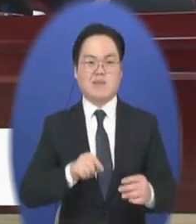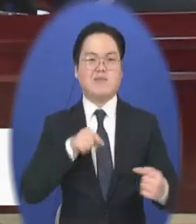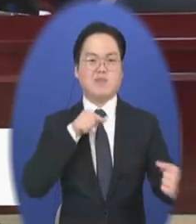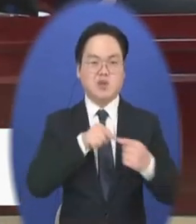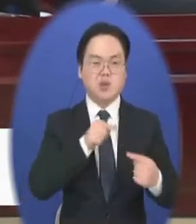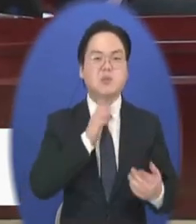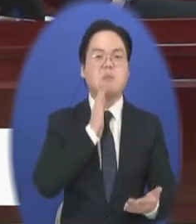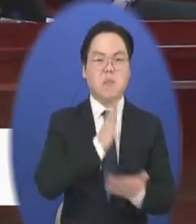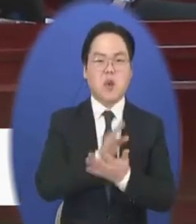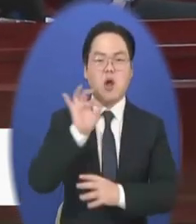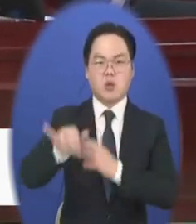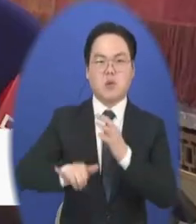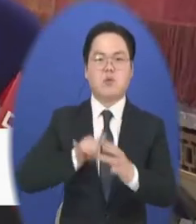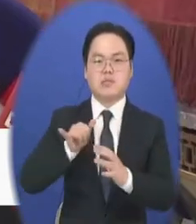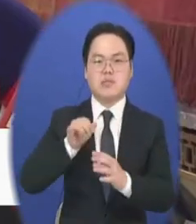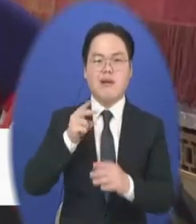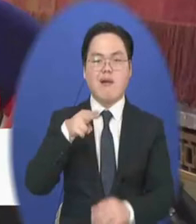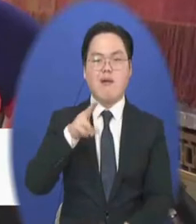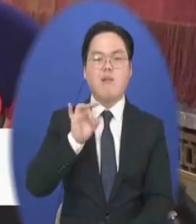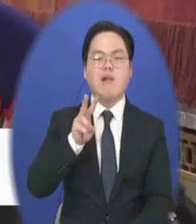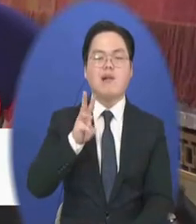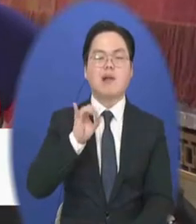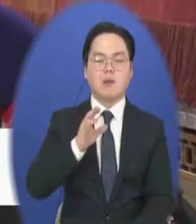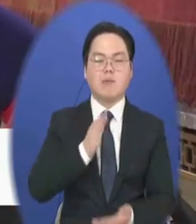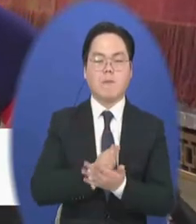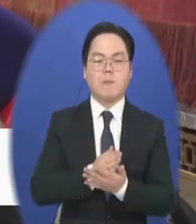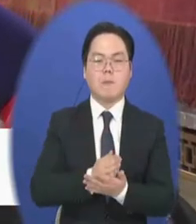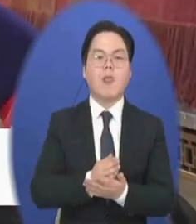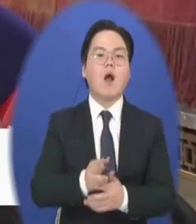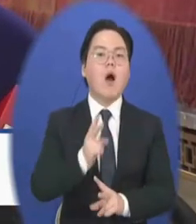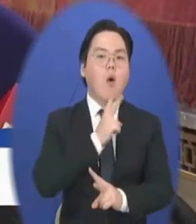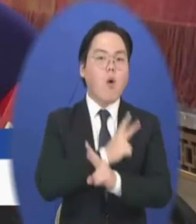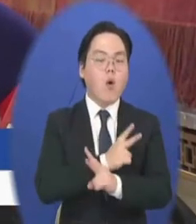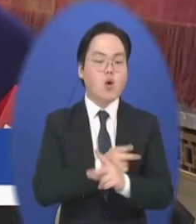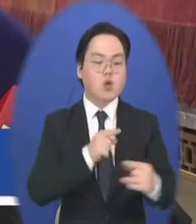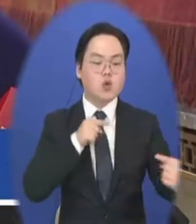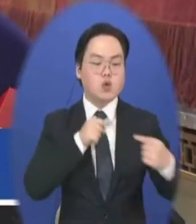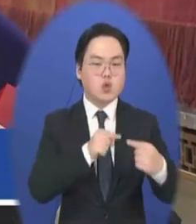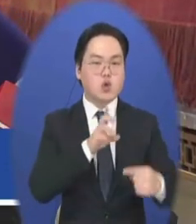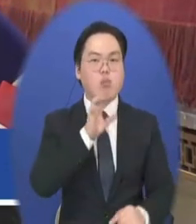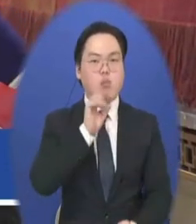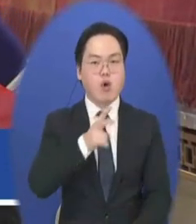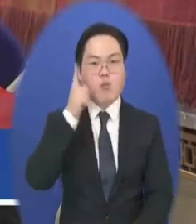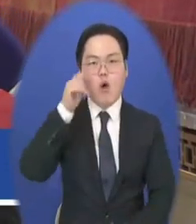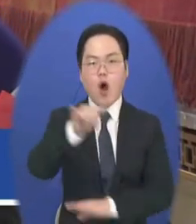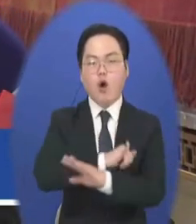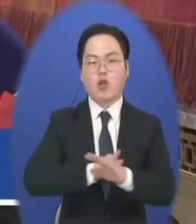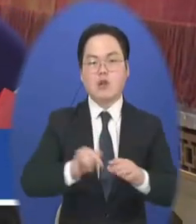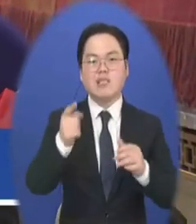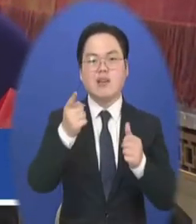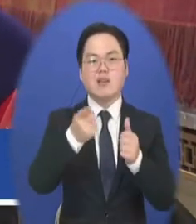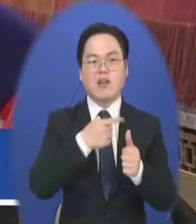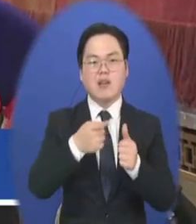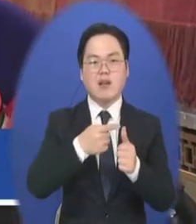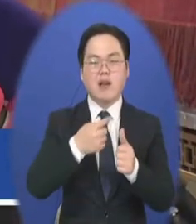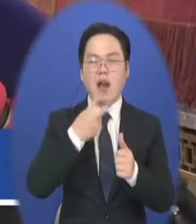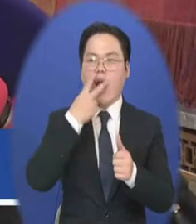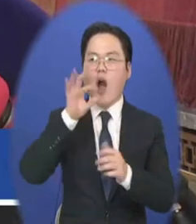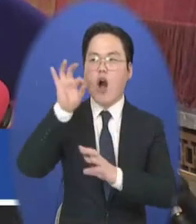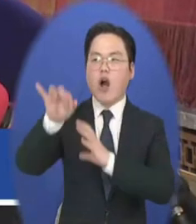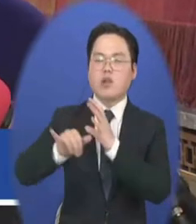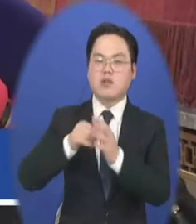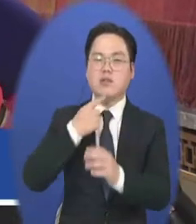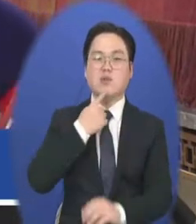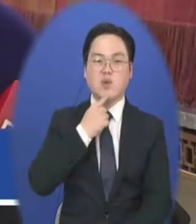хамаарч байгааг илэрхийлжээ. Мэдээж одоо хууль нам зөрчигдсэн байвал тэр нь Монгол улсын нэр хүнд Монгол улсын шүүх